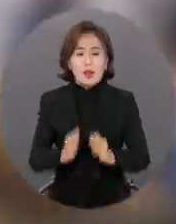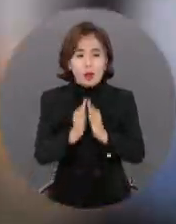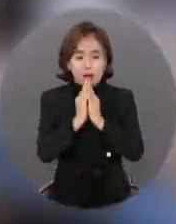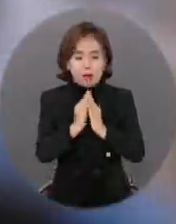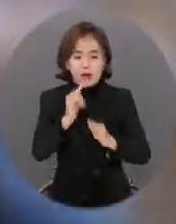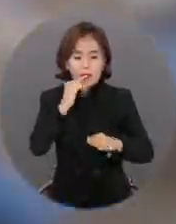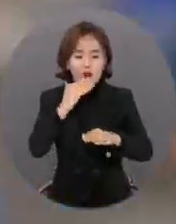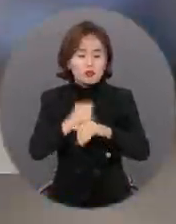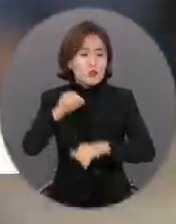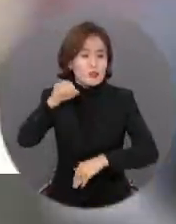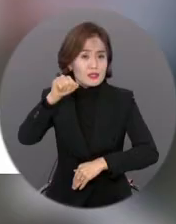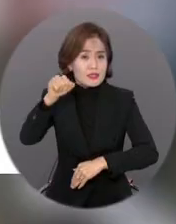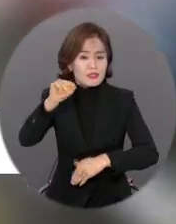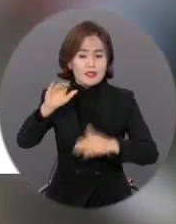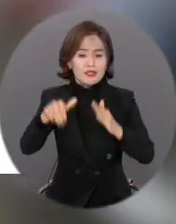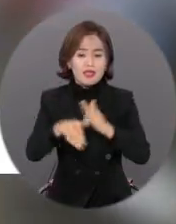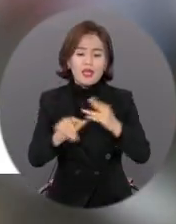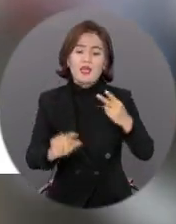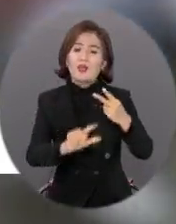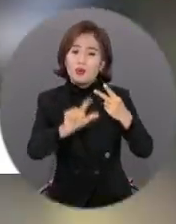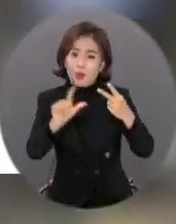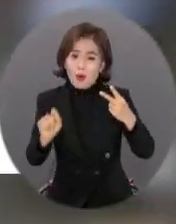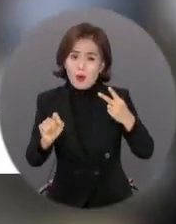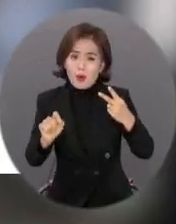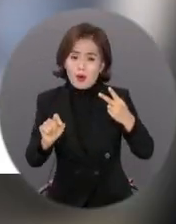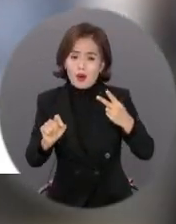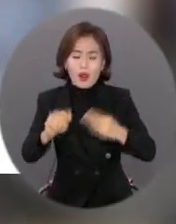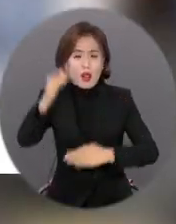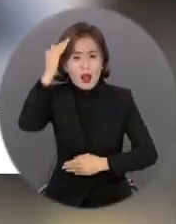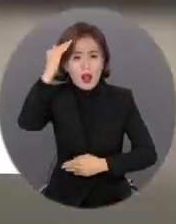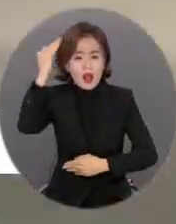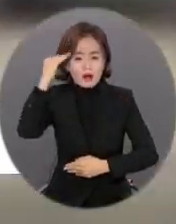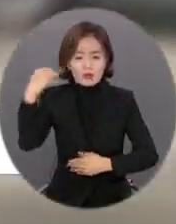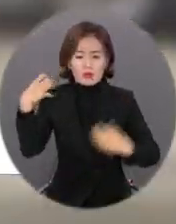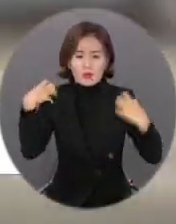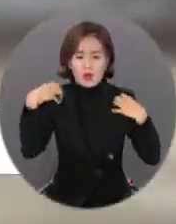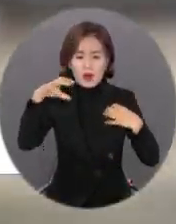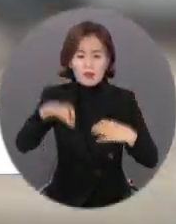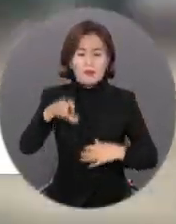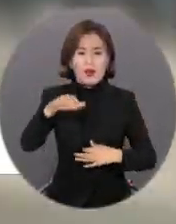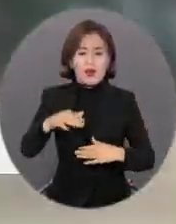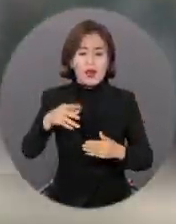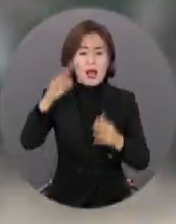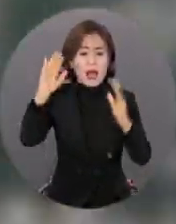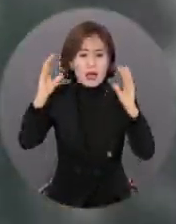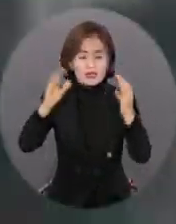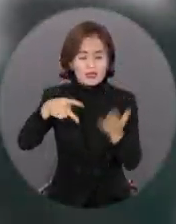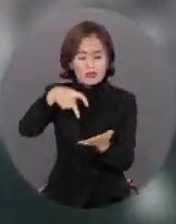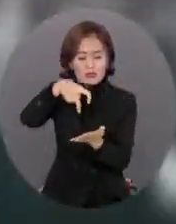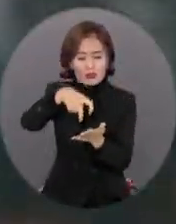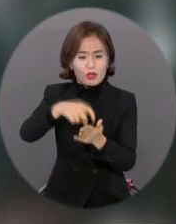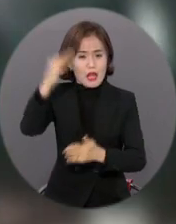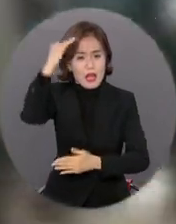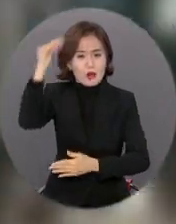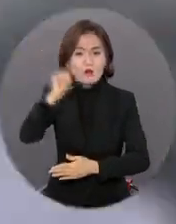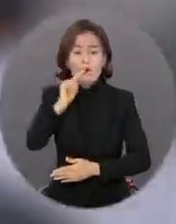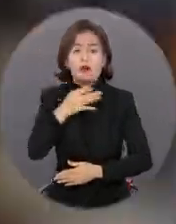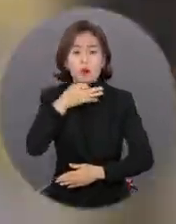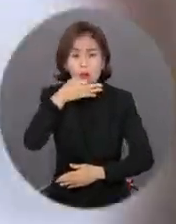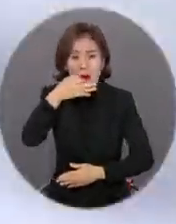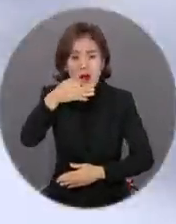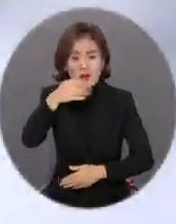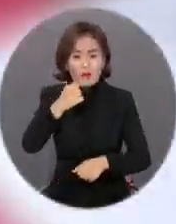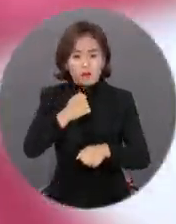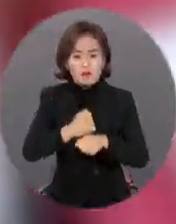미얀마에서 민주화 시위가 한창이던 지난 2월, 양곤의 한국 대사관 앞에서 한 학생이 무릎을 꿇고 한국어로 외칩니다.